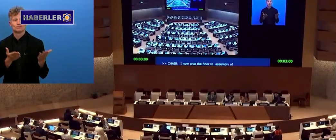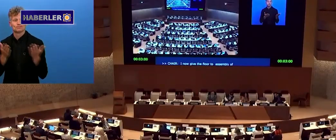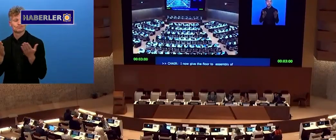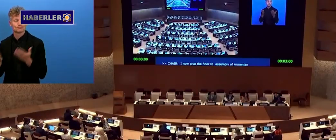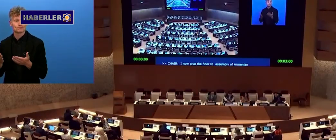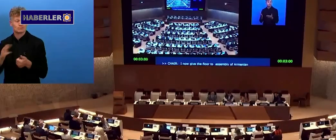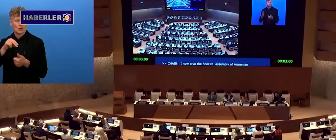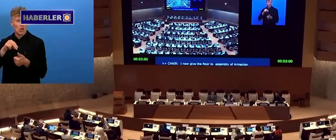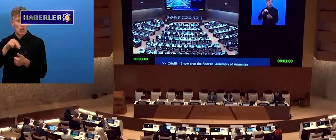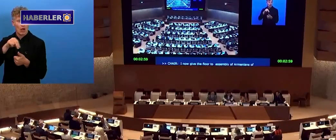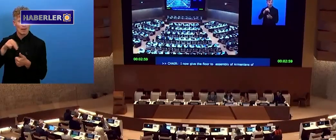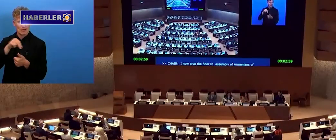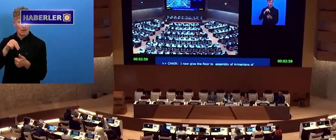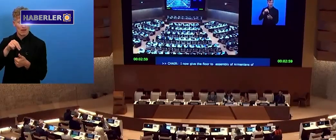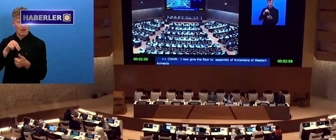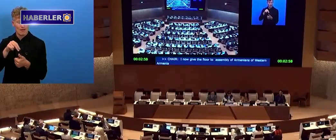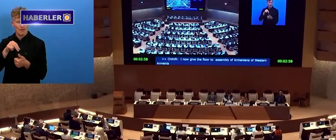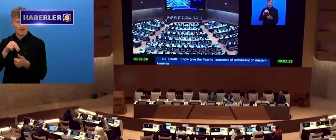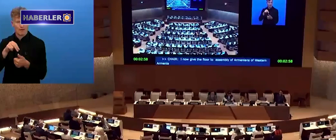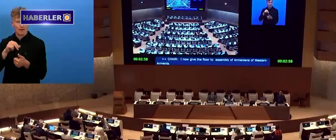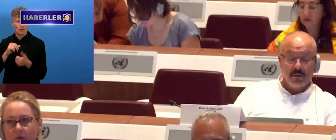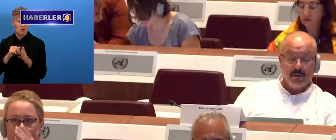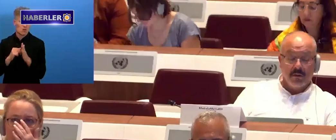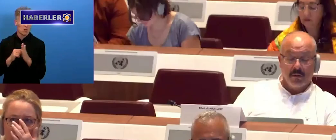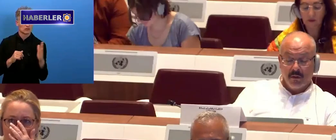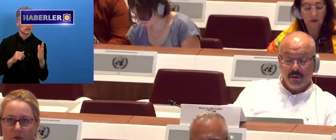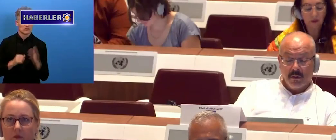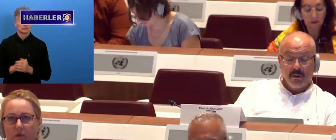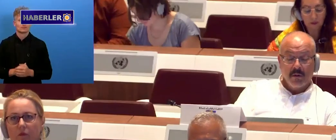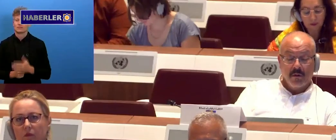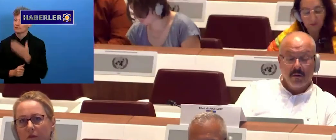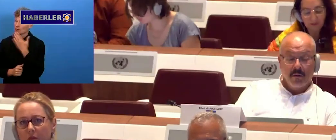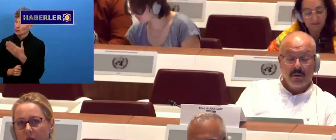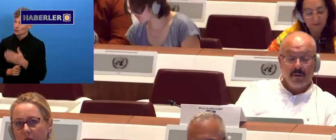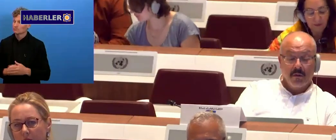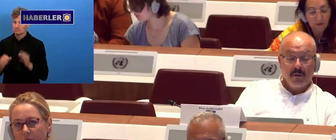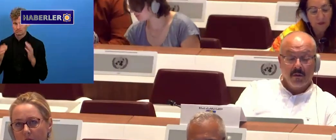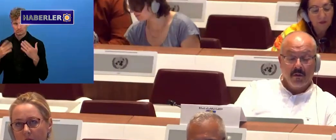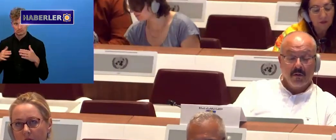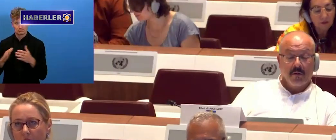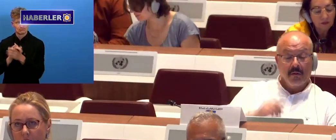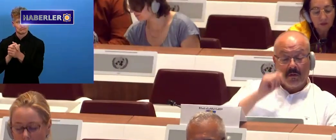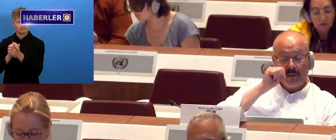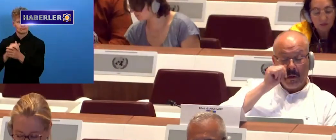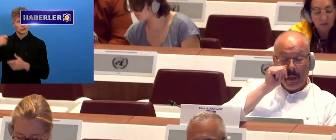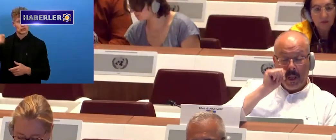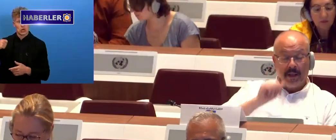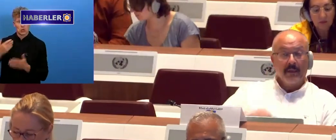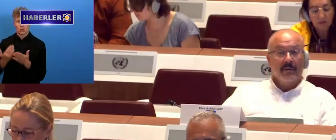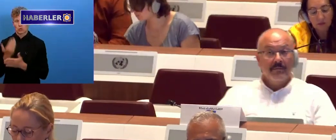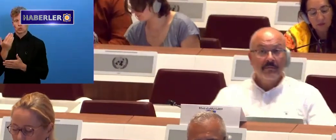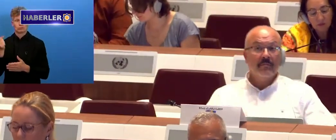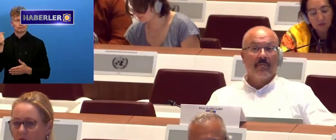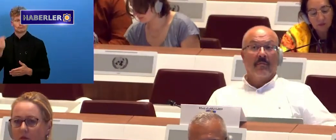topraklarımızın işgali ve devam eden nüfusumuzu yok etme planları önemli sayıda Ermeni lehçesinin kaybına yol